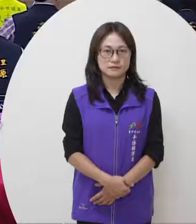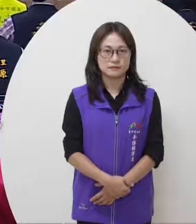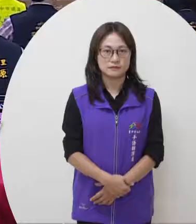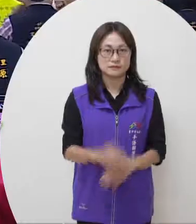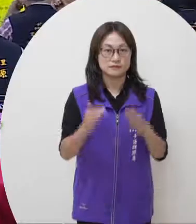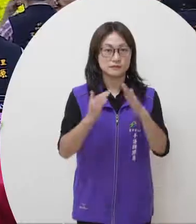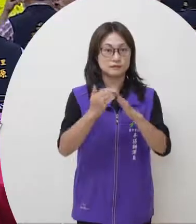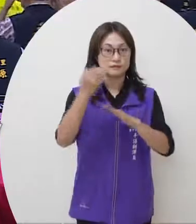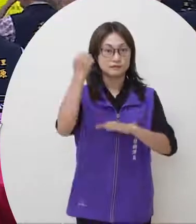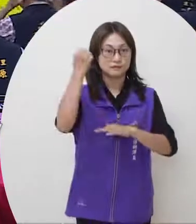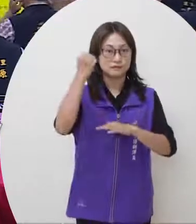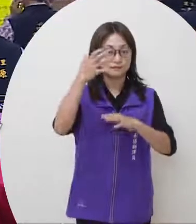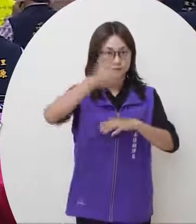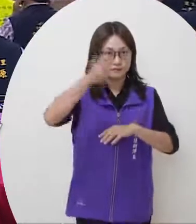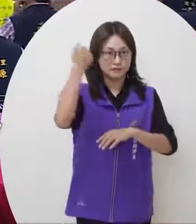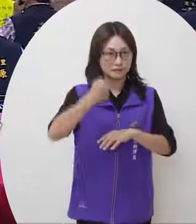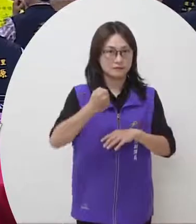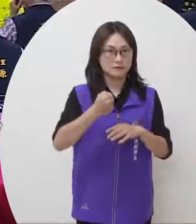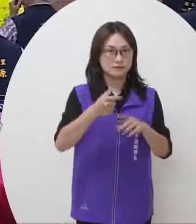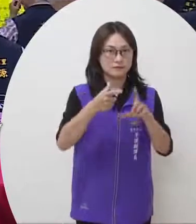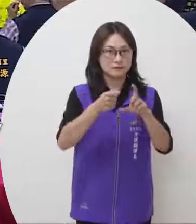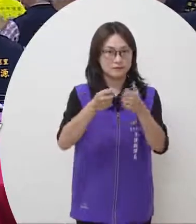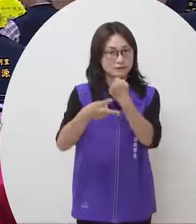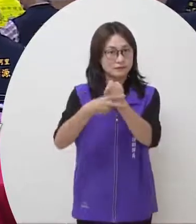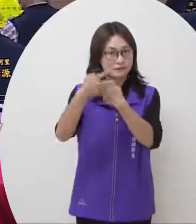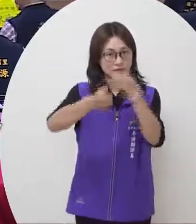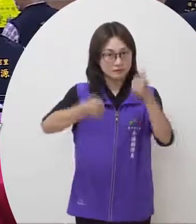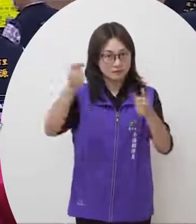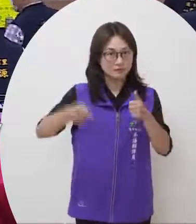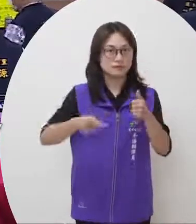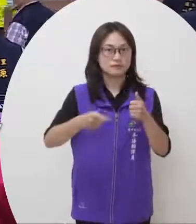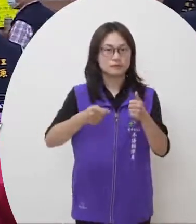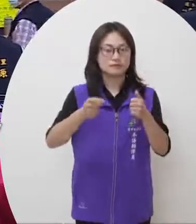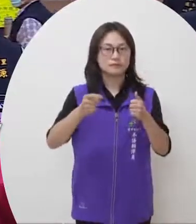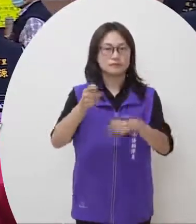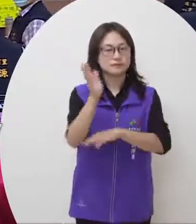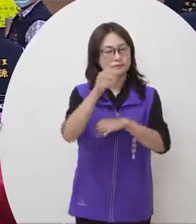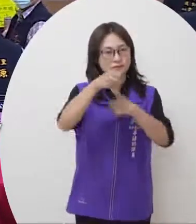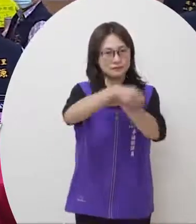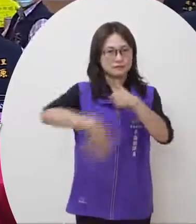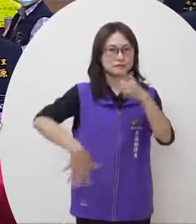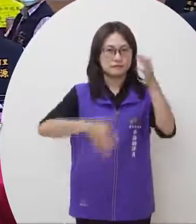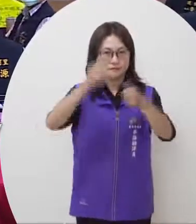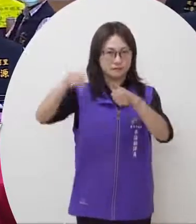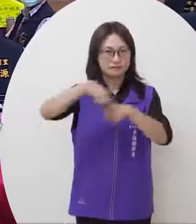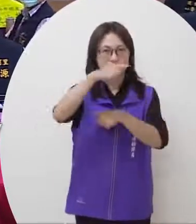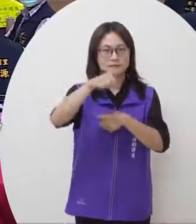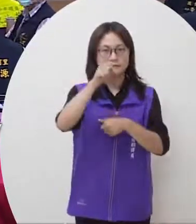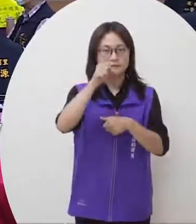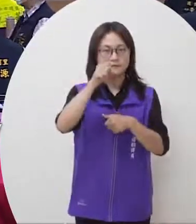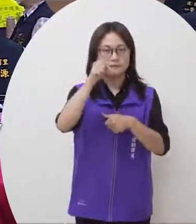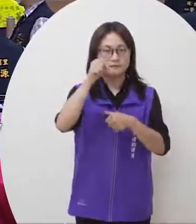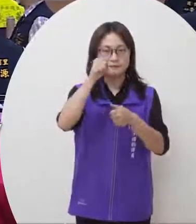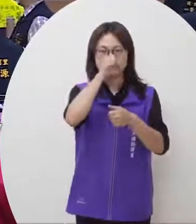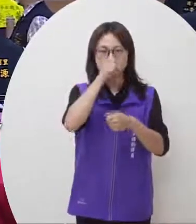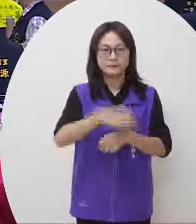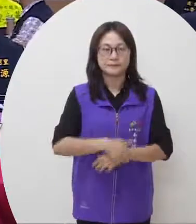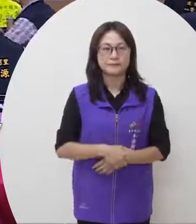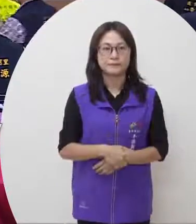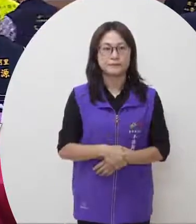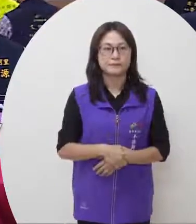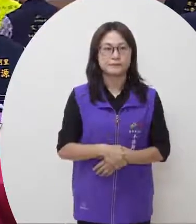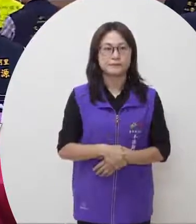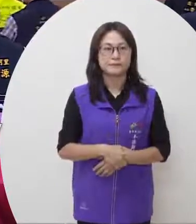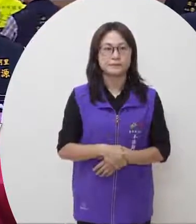市长早，区里长们，与会的各机关首长以及媒体朋友们，大家早。本府第